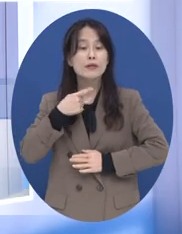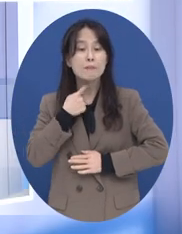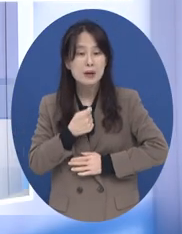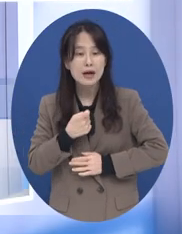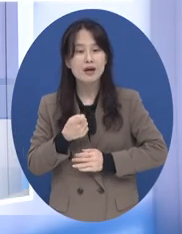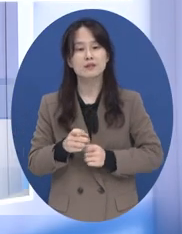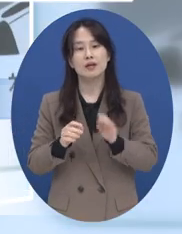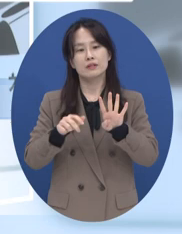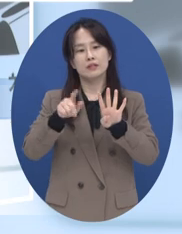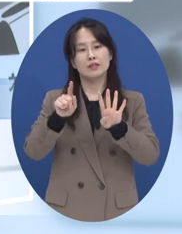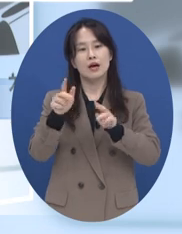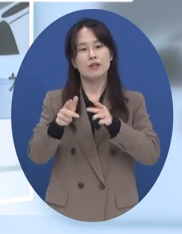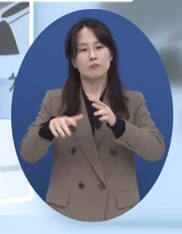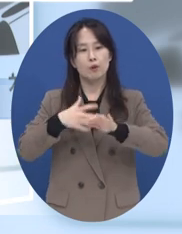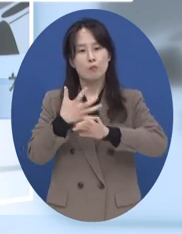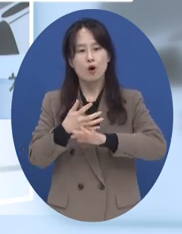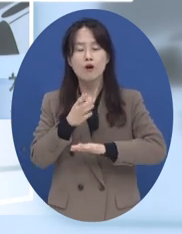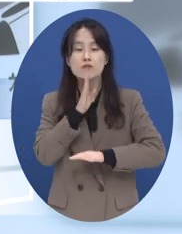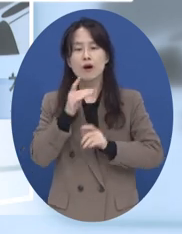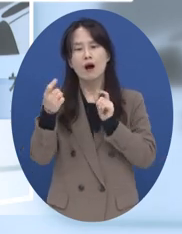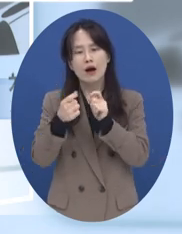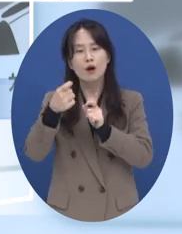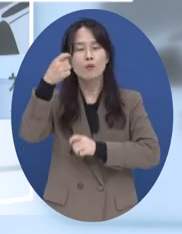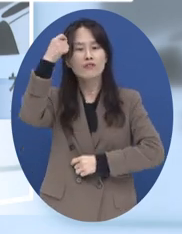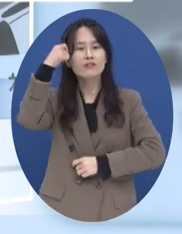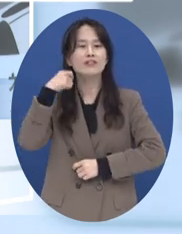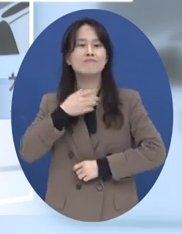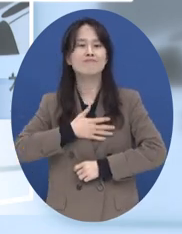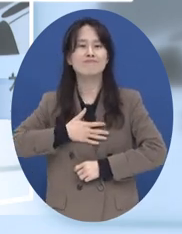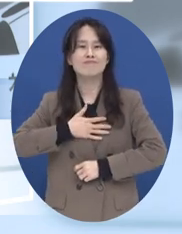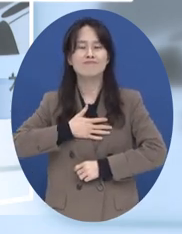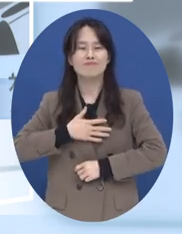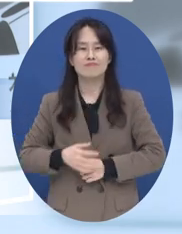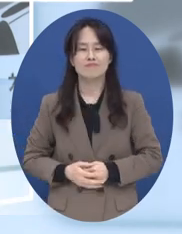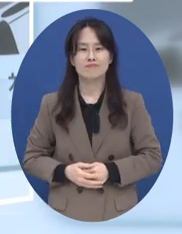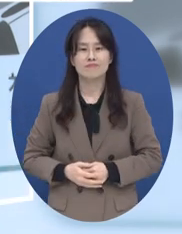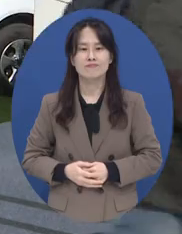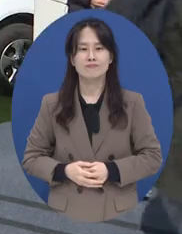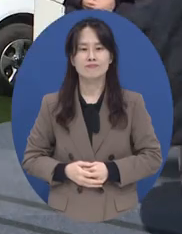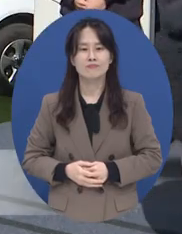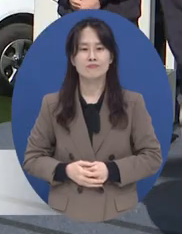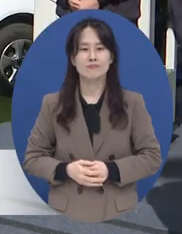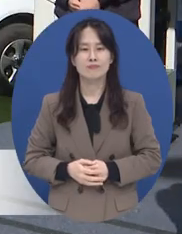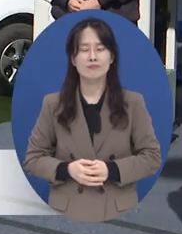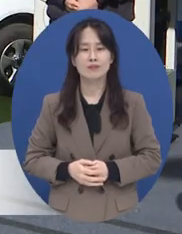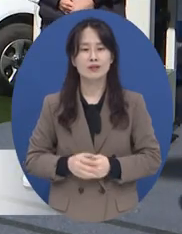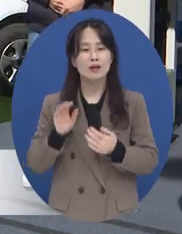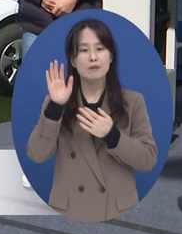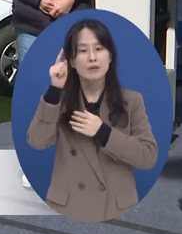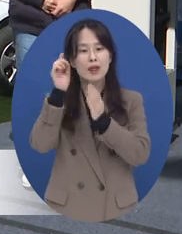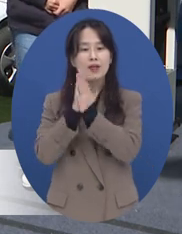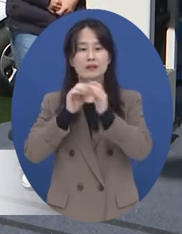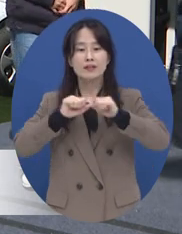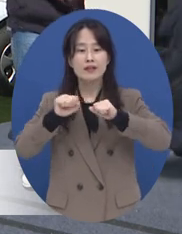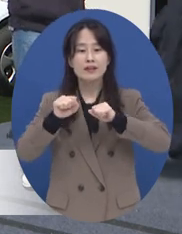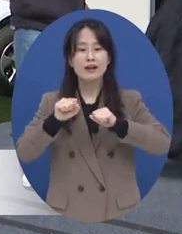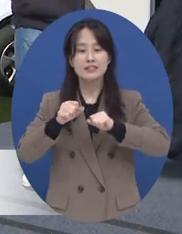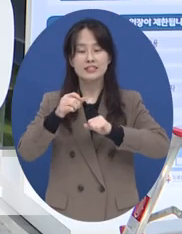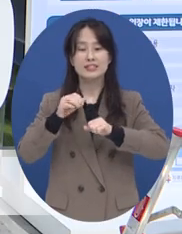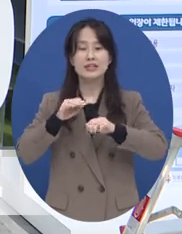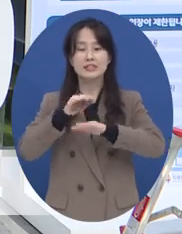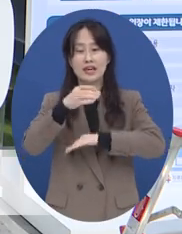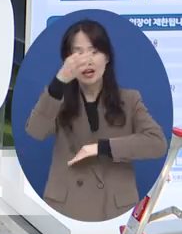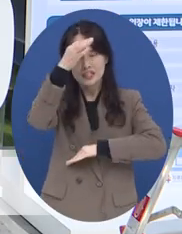체험해보고 하니 4차 산업혁명이 정말 눈앞에 다가온 것 같은 기분을 느꼈습니다. 이와 같이 미래의 자율주행